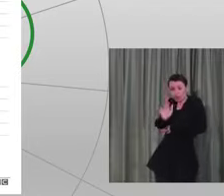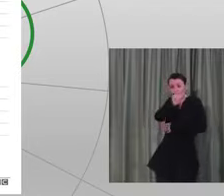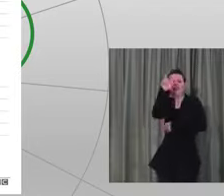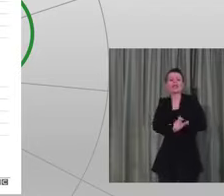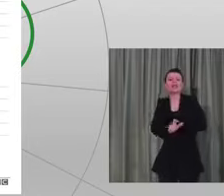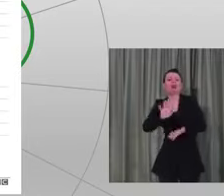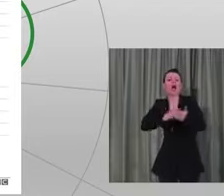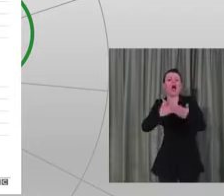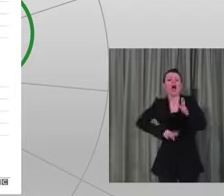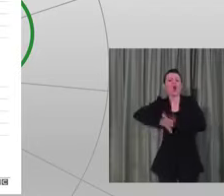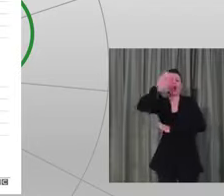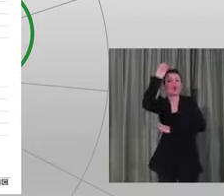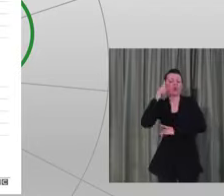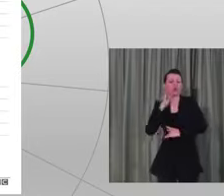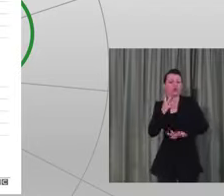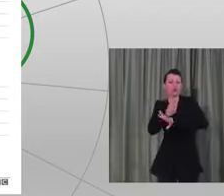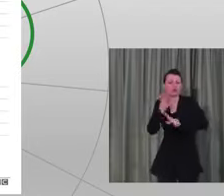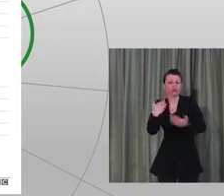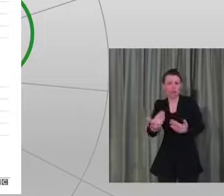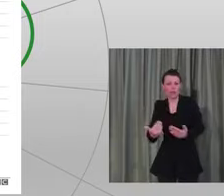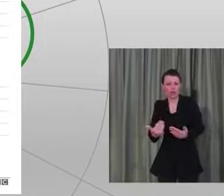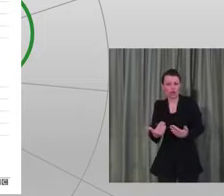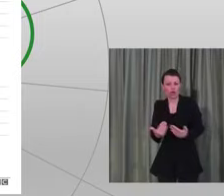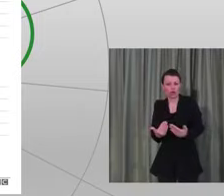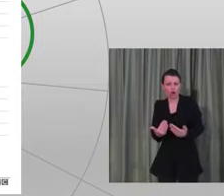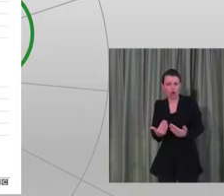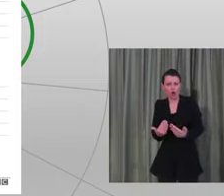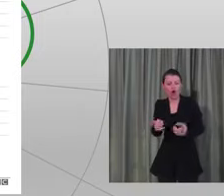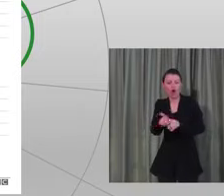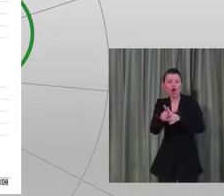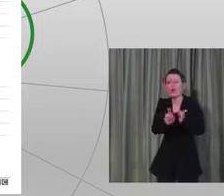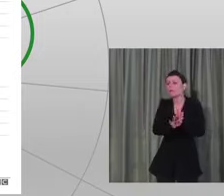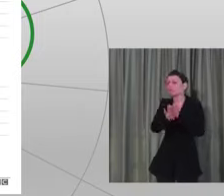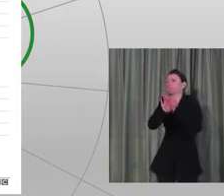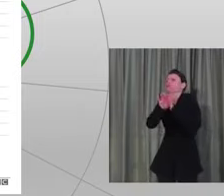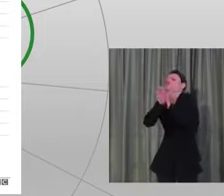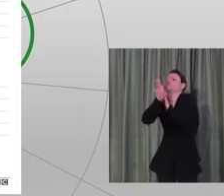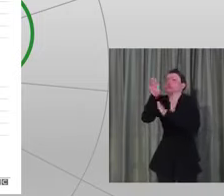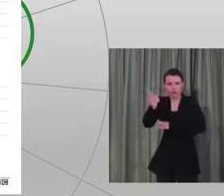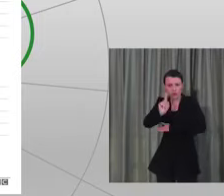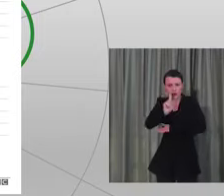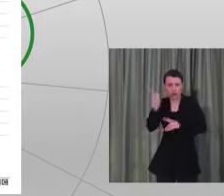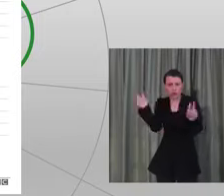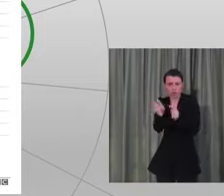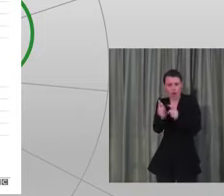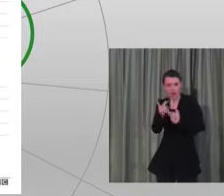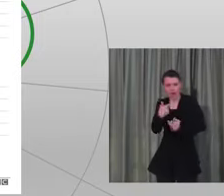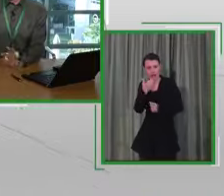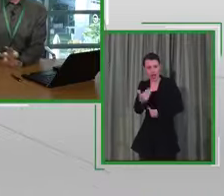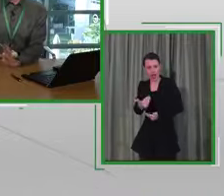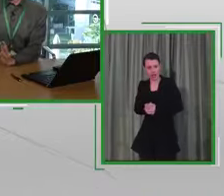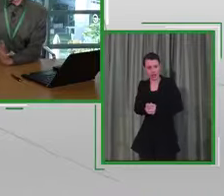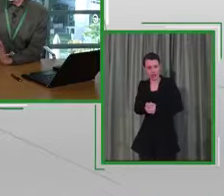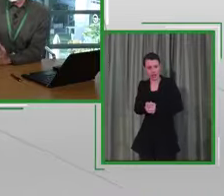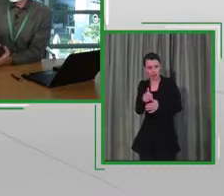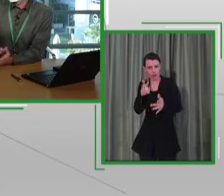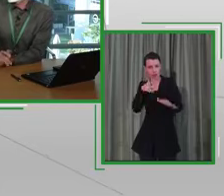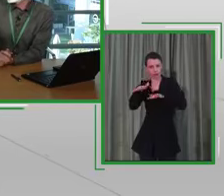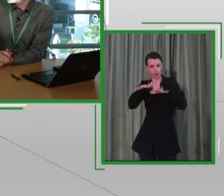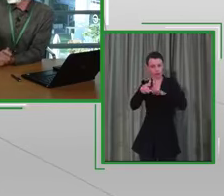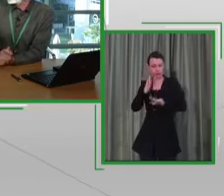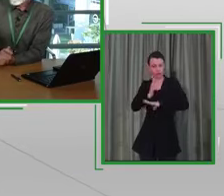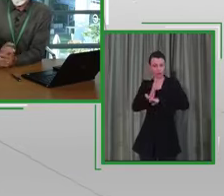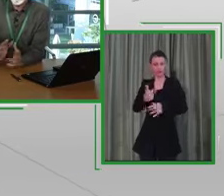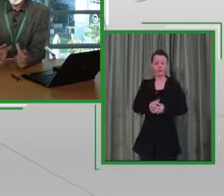crescere in maniera esponenziale ma di andare a verso un continuo miglioramento grazie a questo contributo